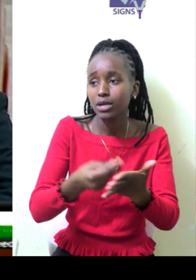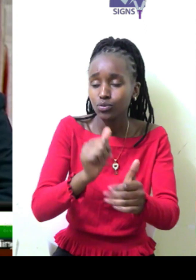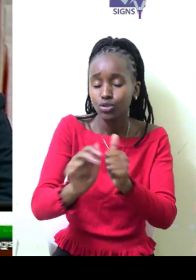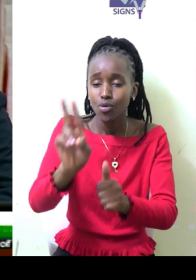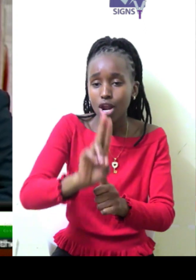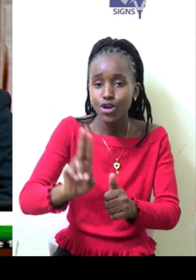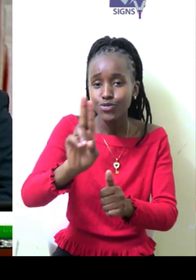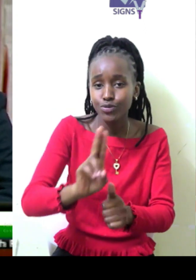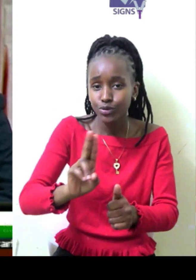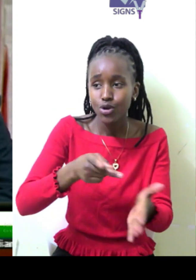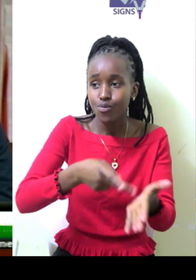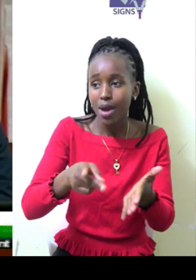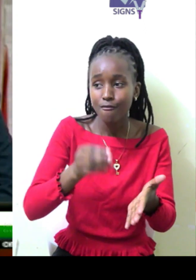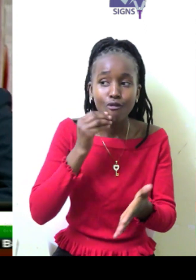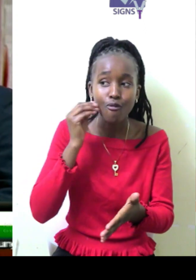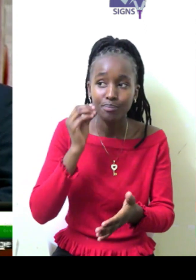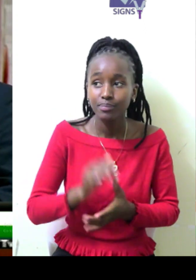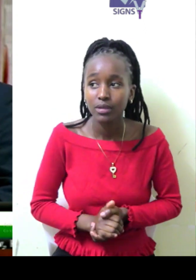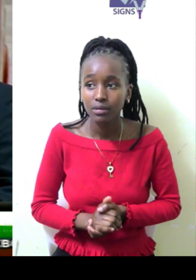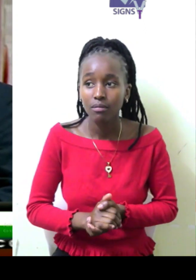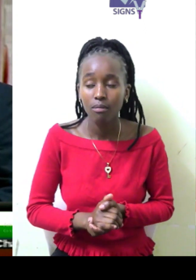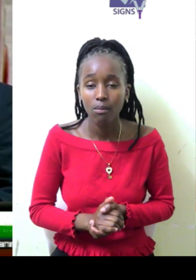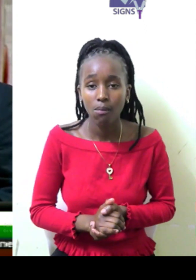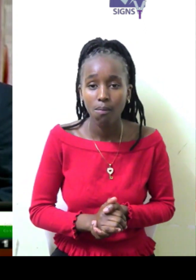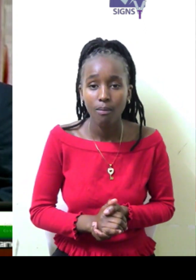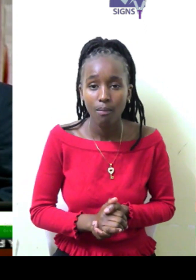mkopo, tunakopeshwa na tunalipa na riba.